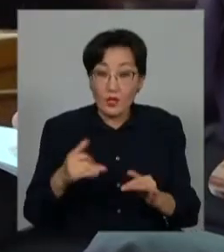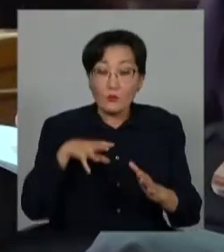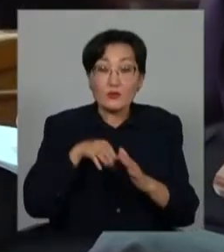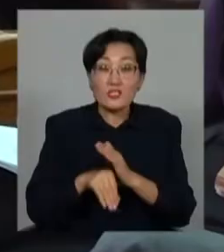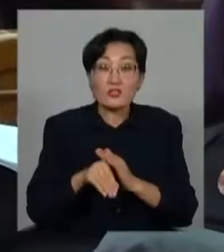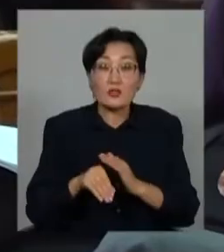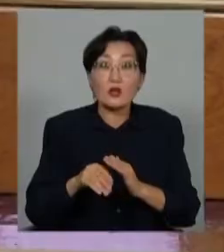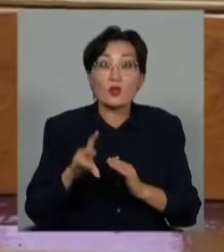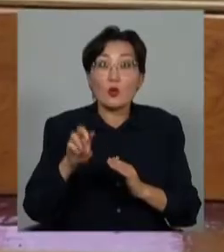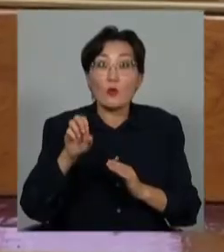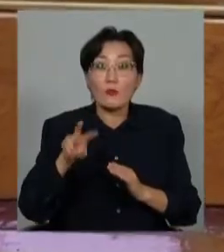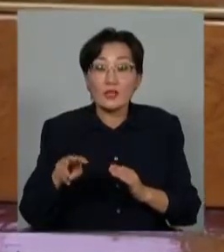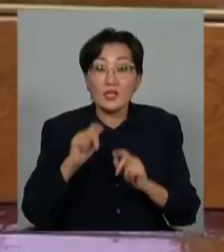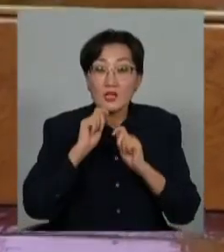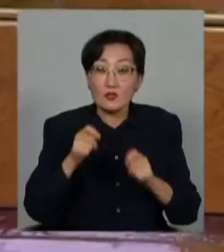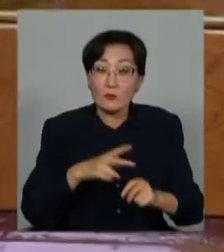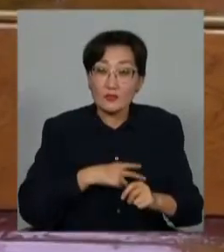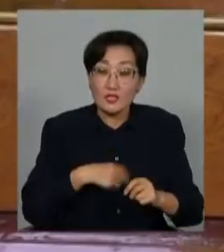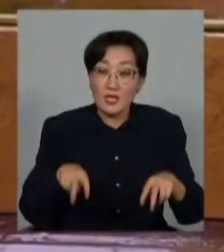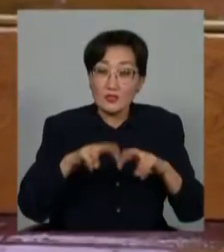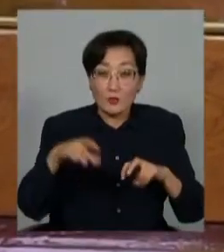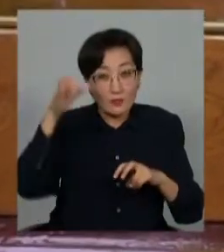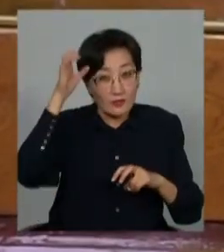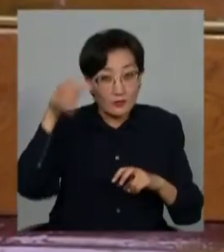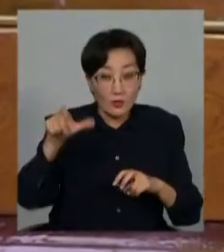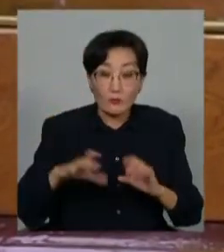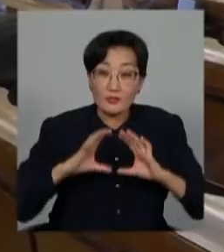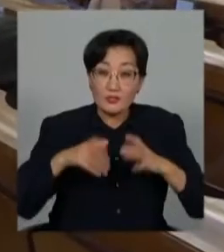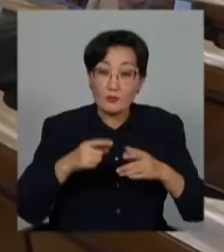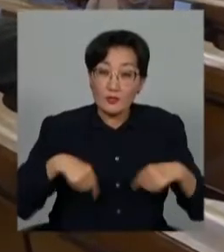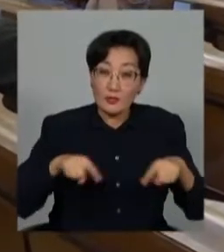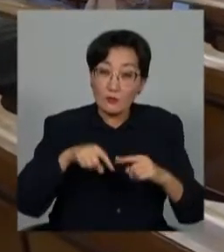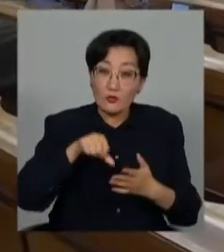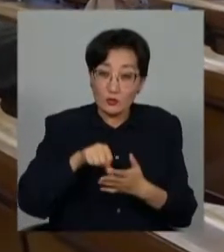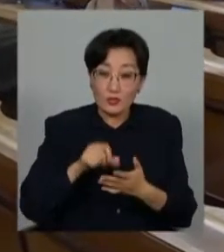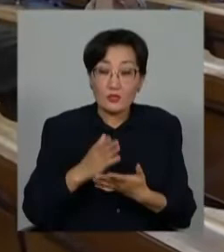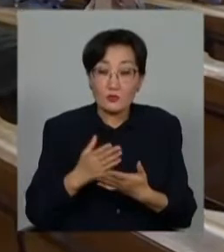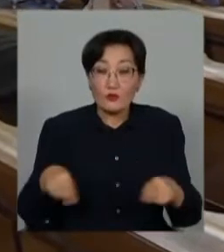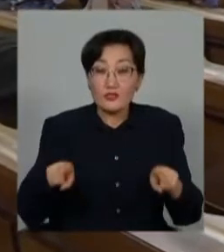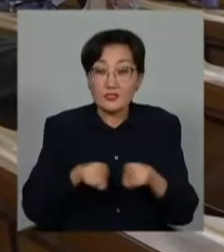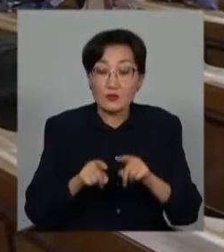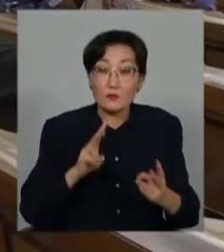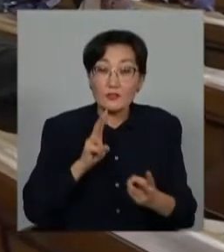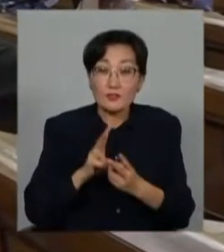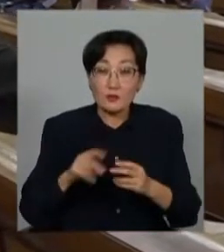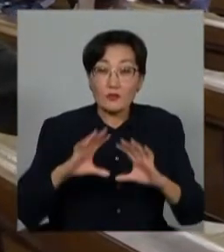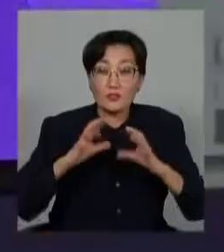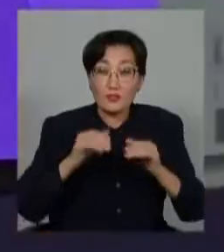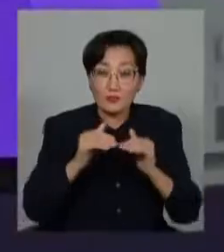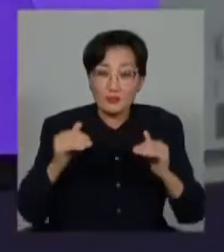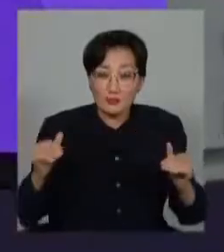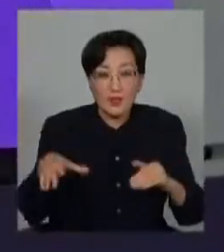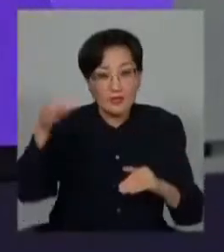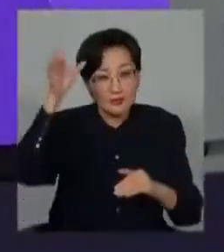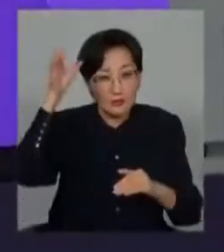қатарында Нобель сыйлығының лауреаттары, зерттеуші ғалымдар мен халықаралық компания өкілдері де бар. Осылайша кездесу халықаралық дәрежедегі